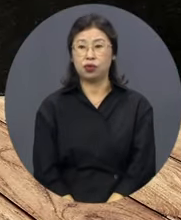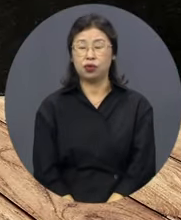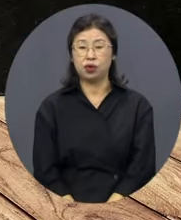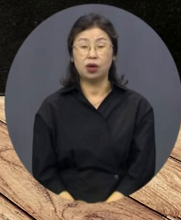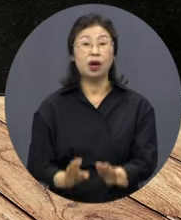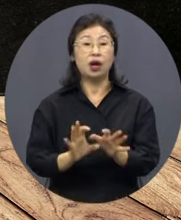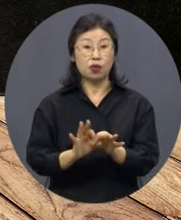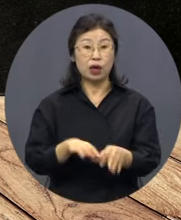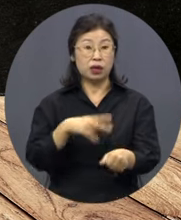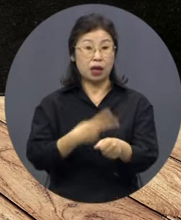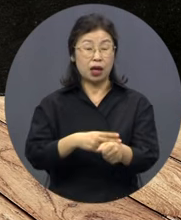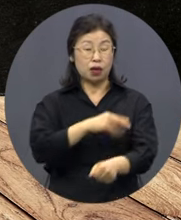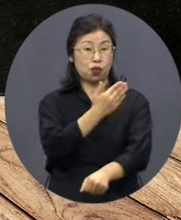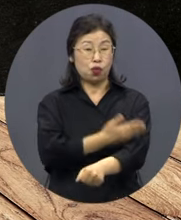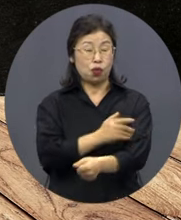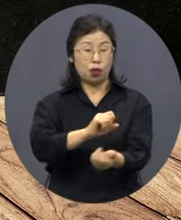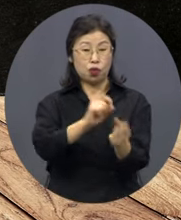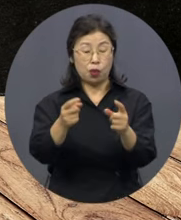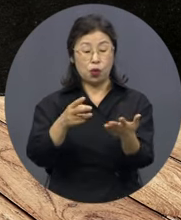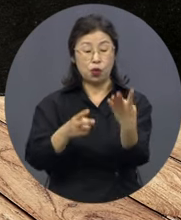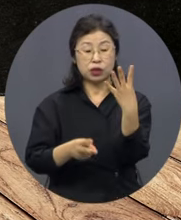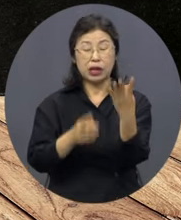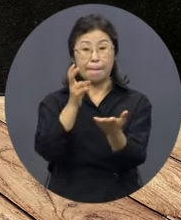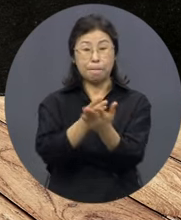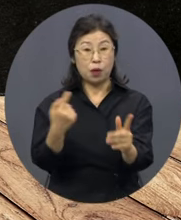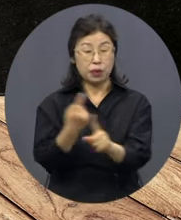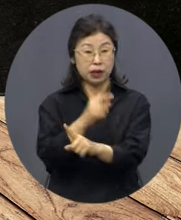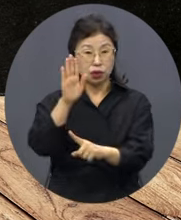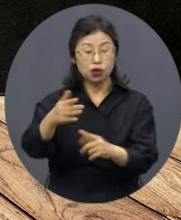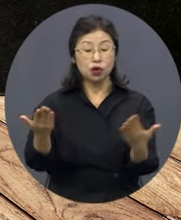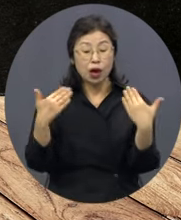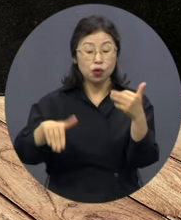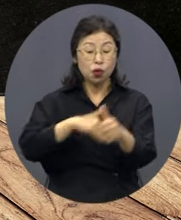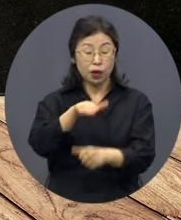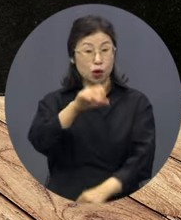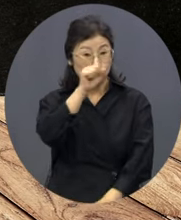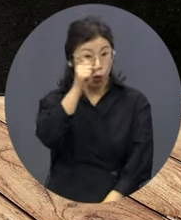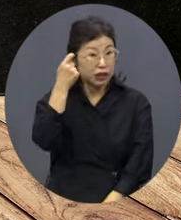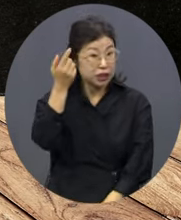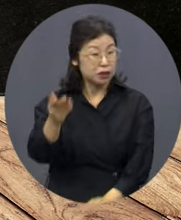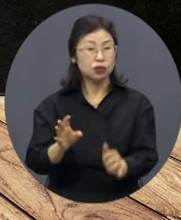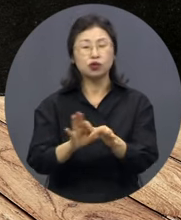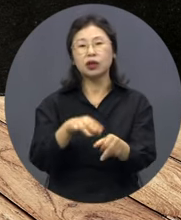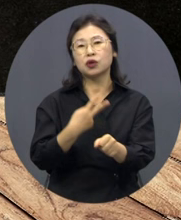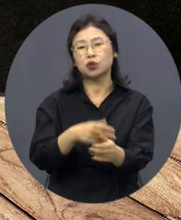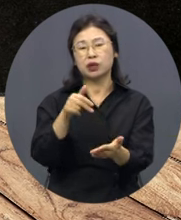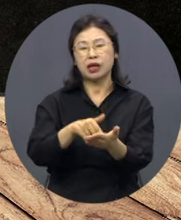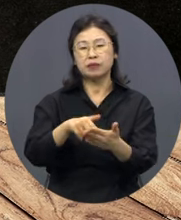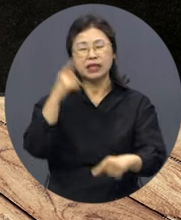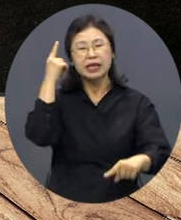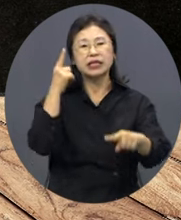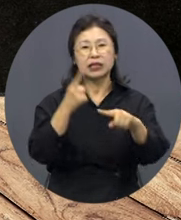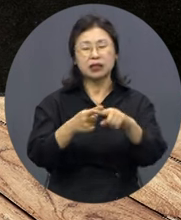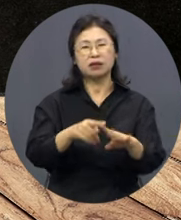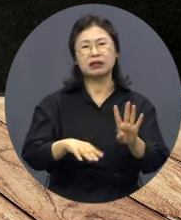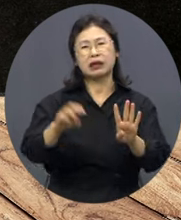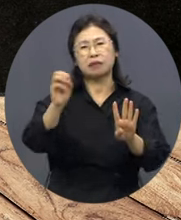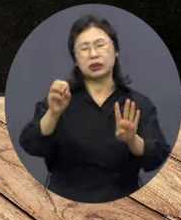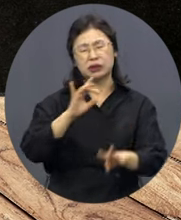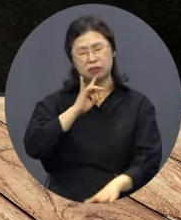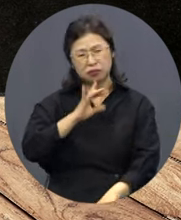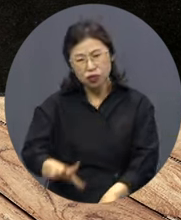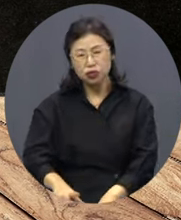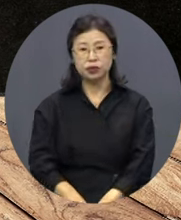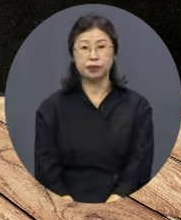이렇다 보니 교권회복 사법 개정 이후 학교 근무 여건이 좋아지고 있느냐는 질문에 교사들의 긍정 응답은 4%